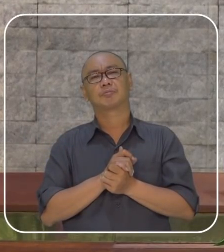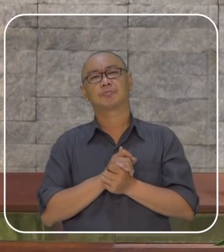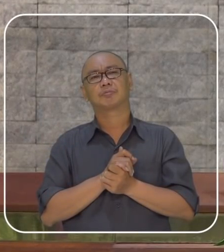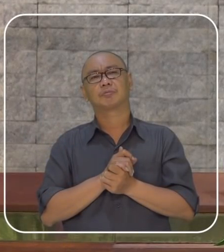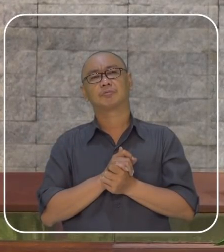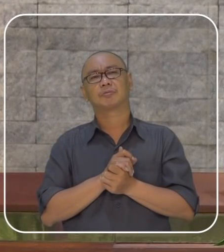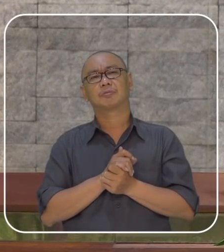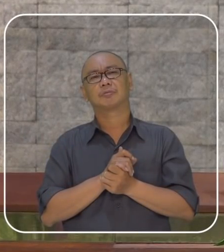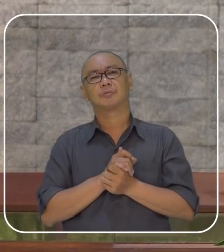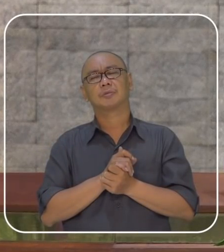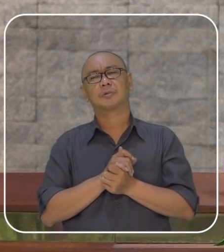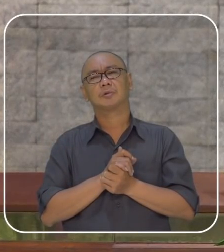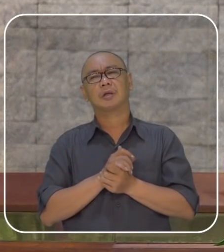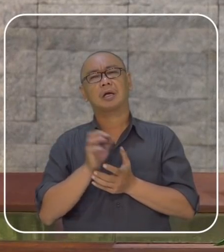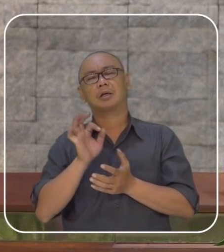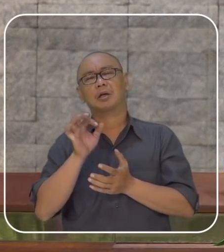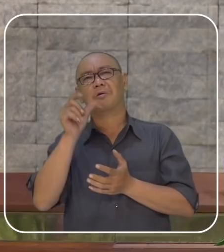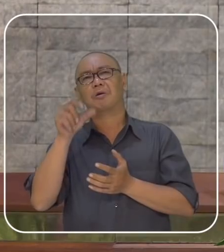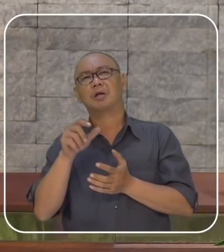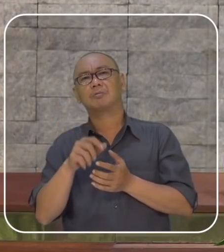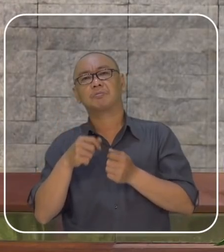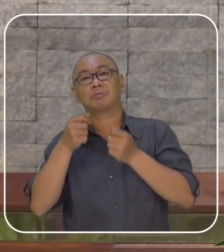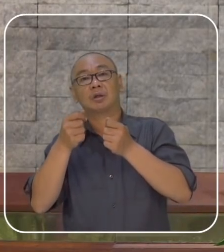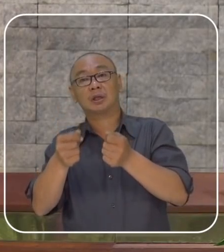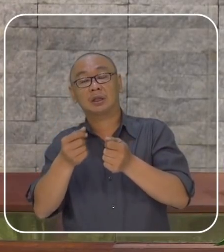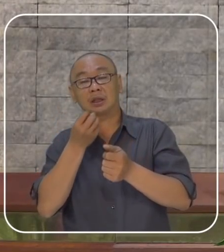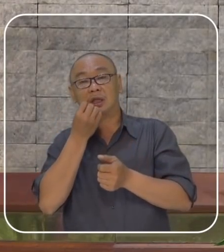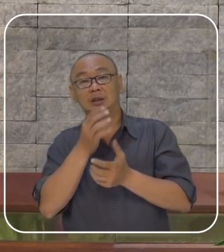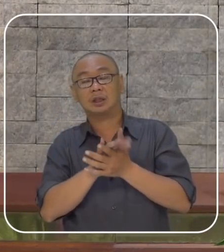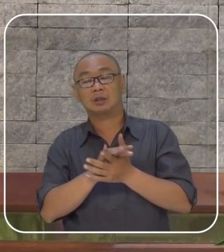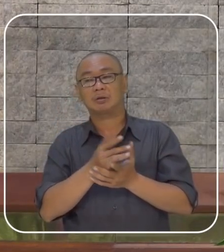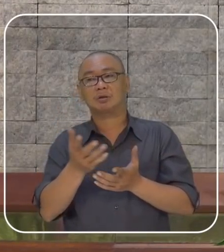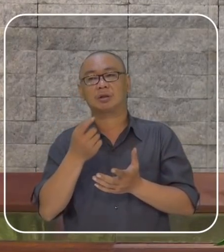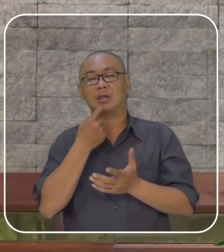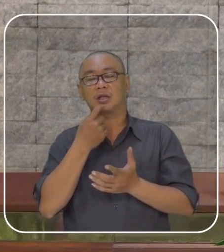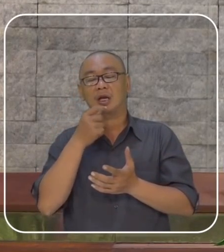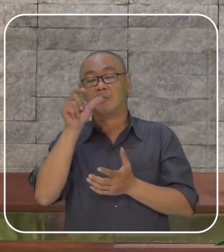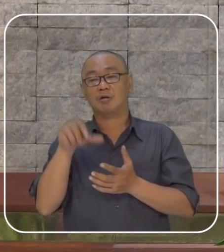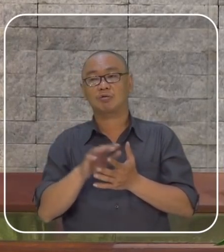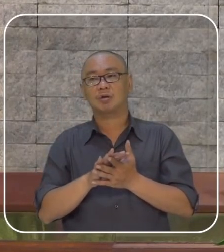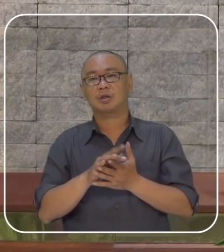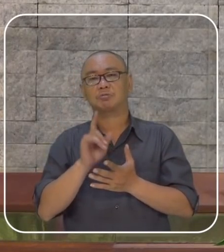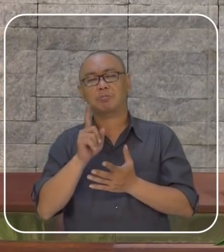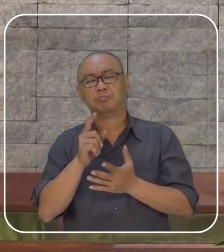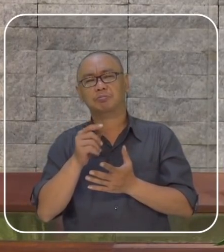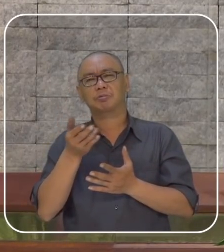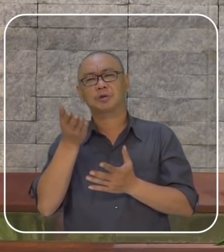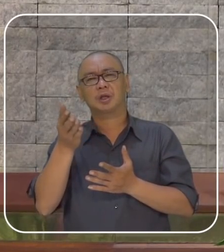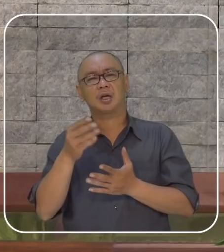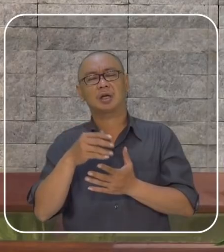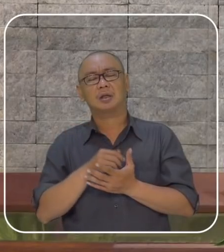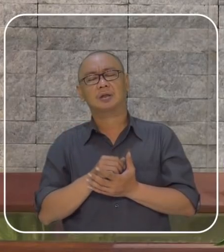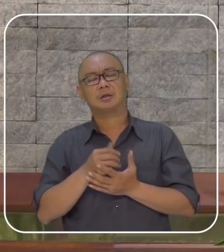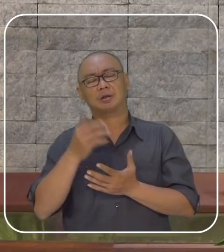perlu seorang pun memberi kesaksian kepadanya tentang manusia, sebab ia tahu apa yang ada di